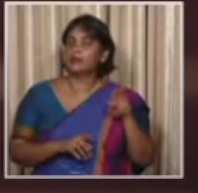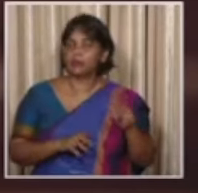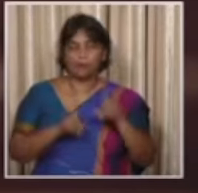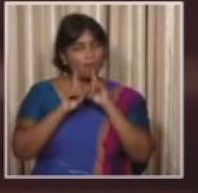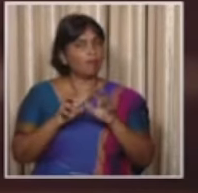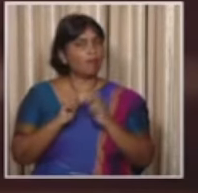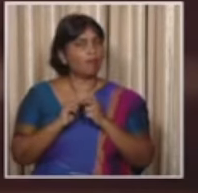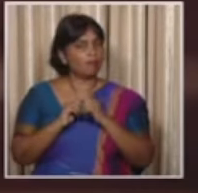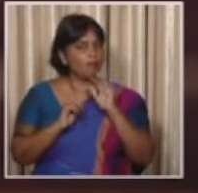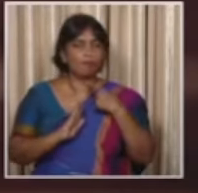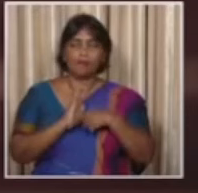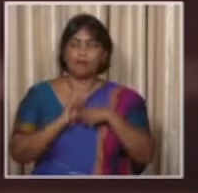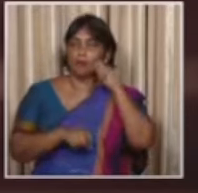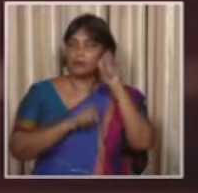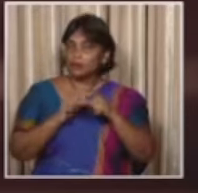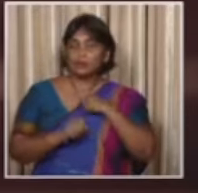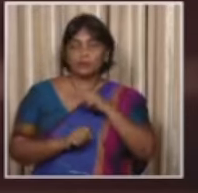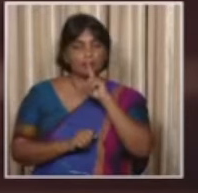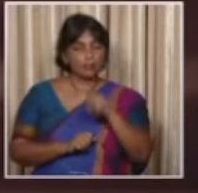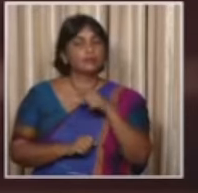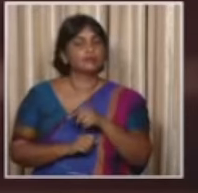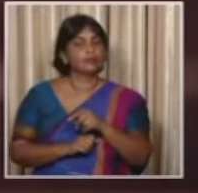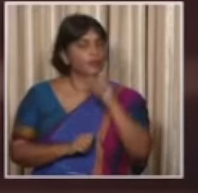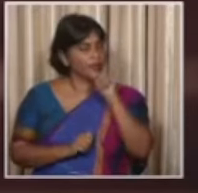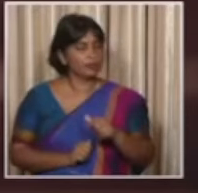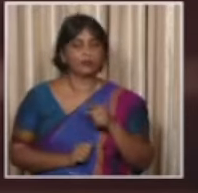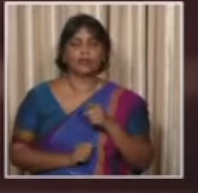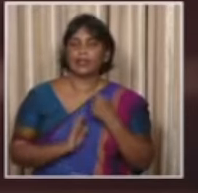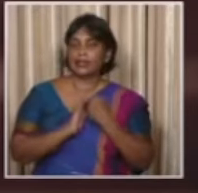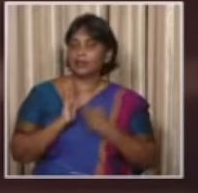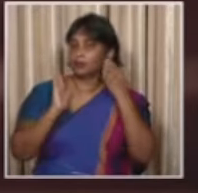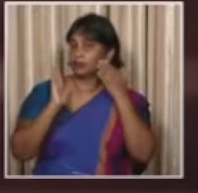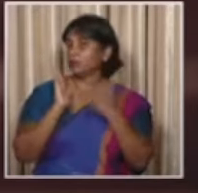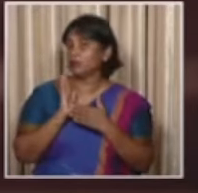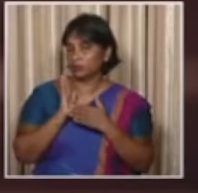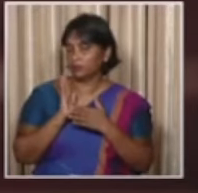වගේ තත්ත්වයන් රටේ ජනතාවට කියනකොට ඇත්තටම නීතිය පිළිබඳව තියෙන